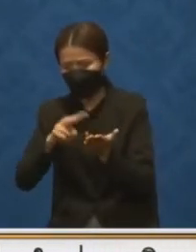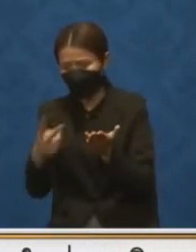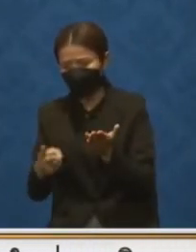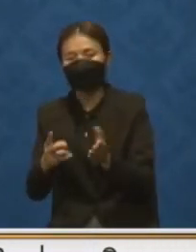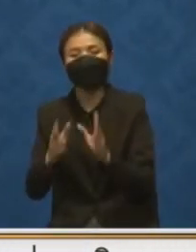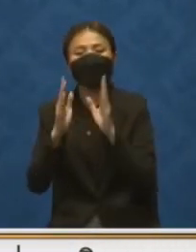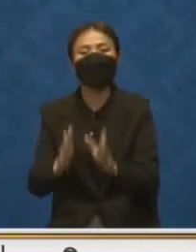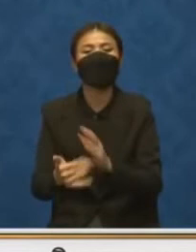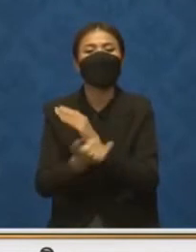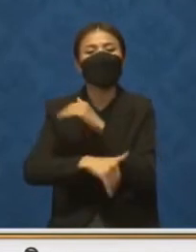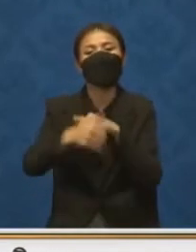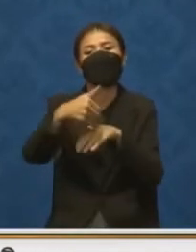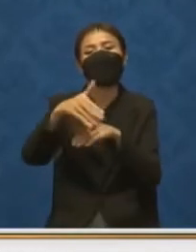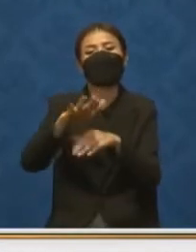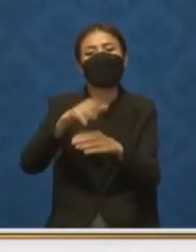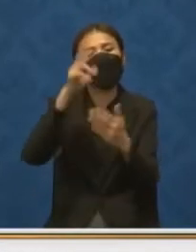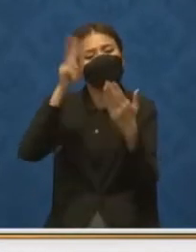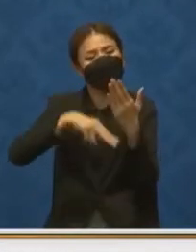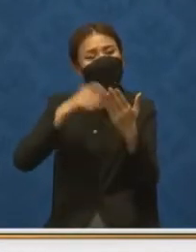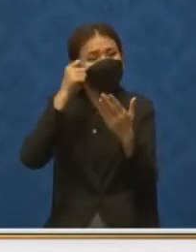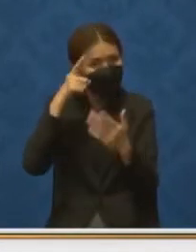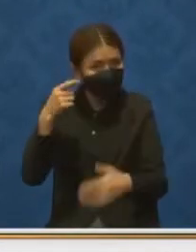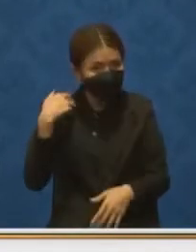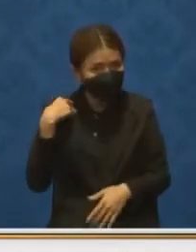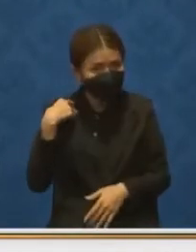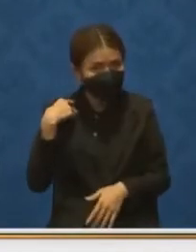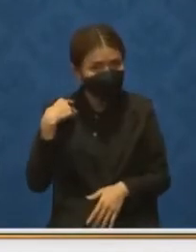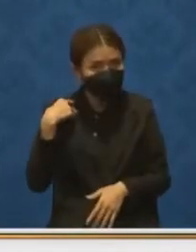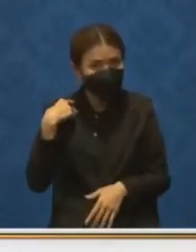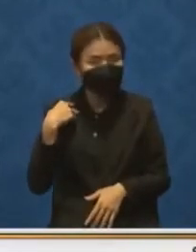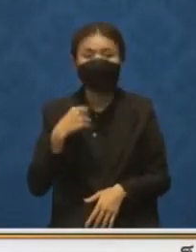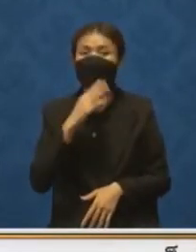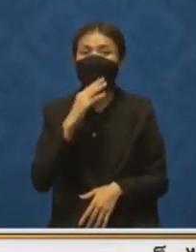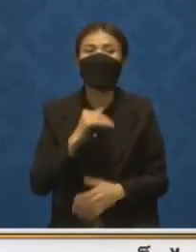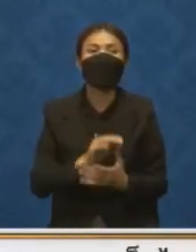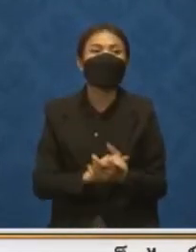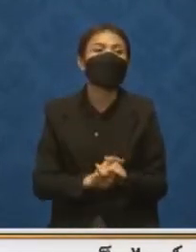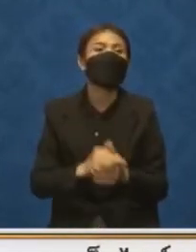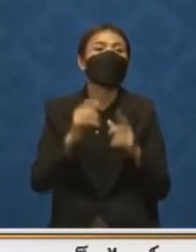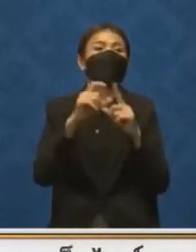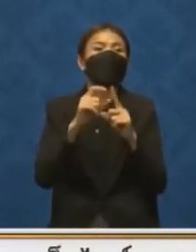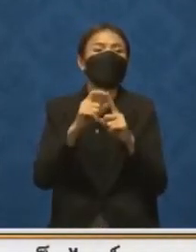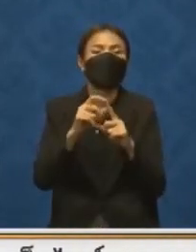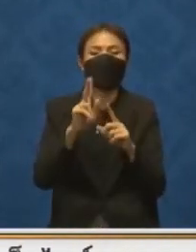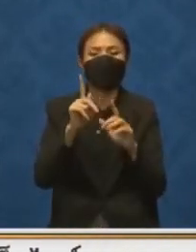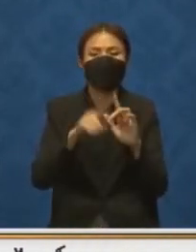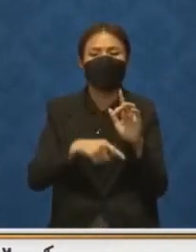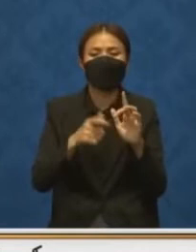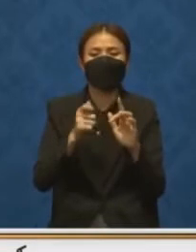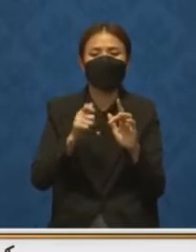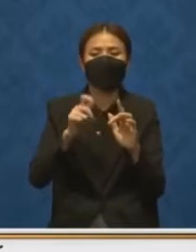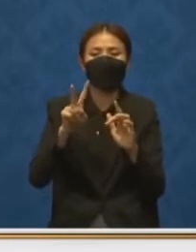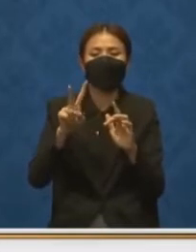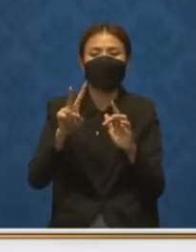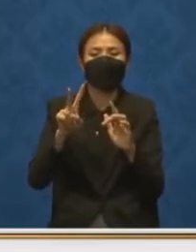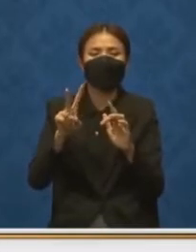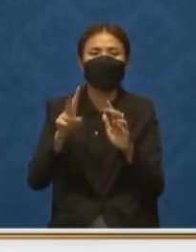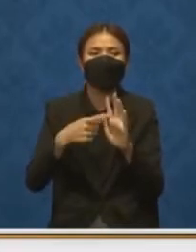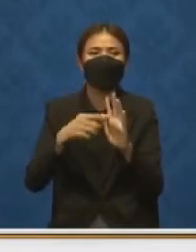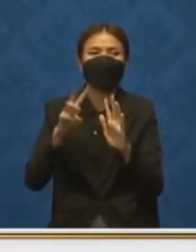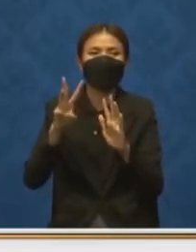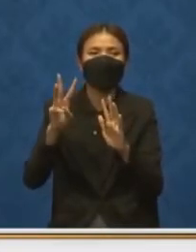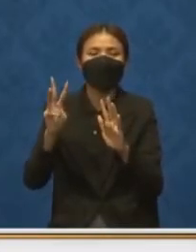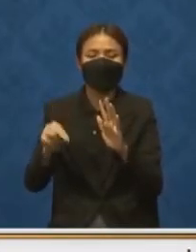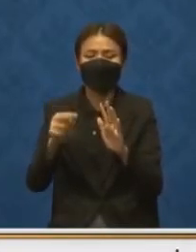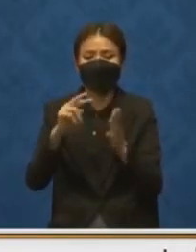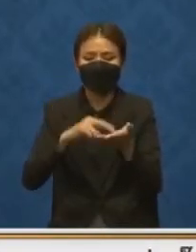ยถามวเขาเขใจไ ถ้าคำวาข้ความเยๆ ภาษาอกฤษคือ phraseแล้มัก็จำกดวอยู่แ่ข้อคว